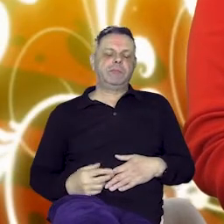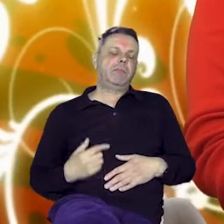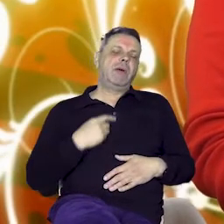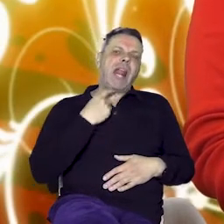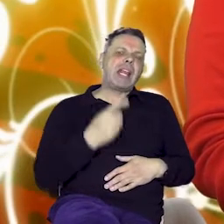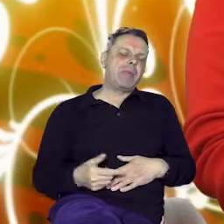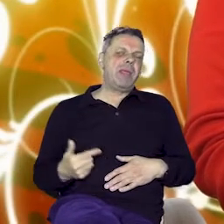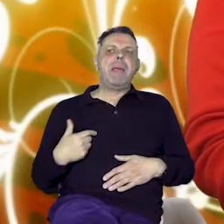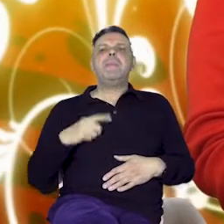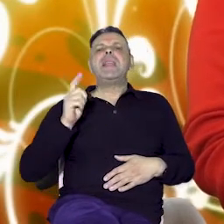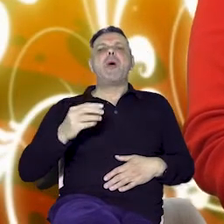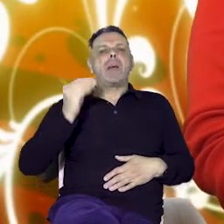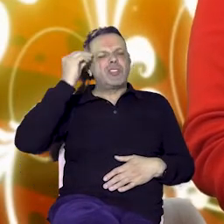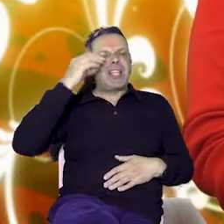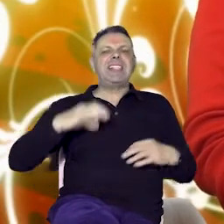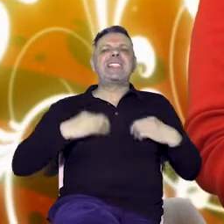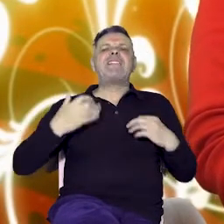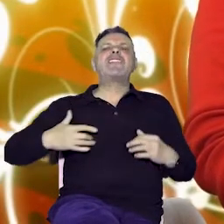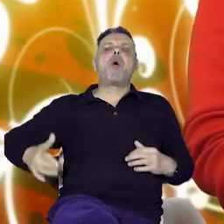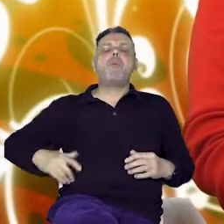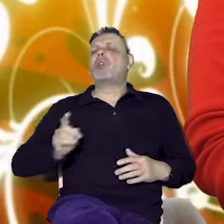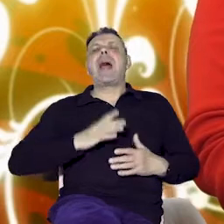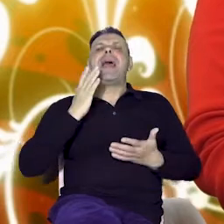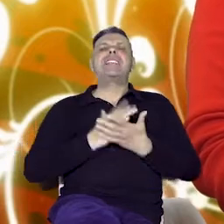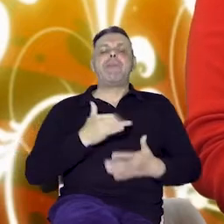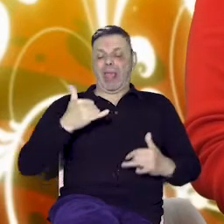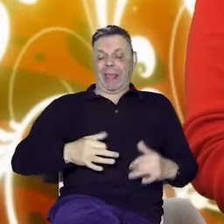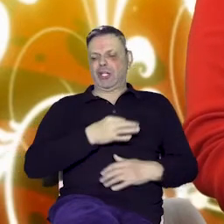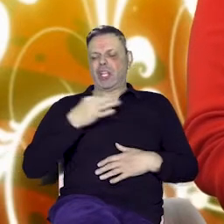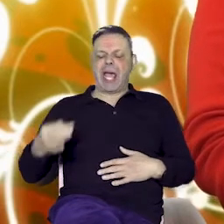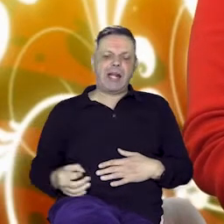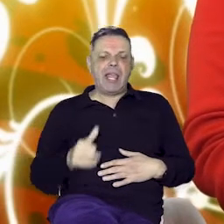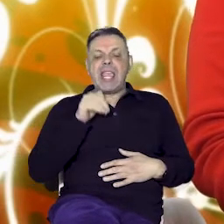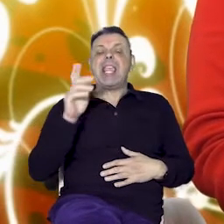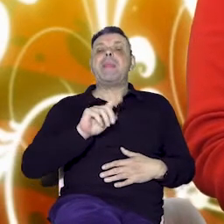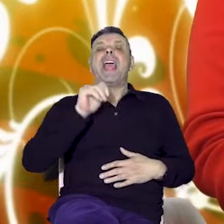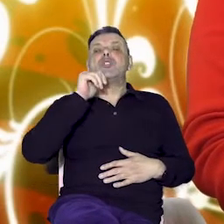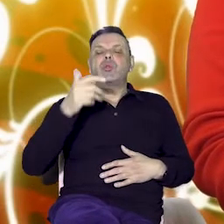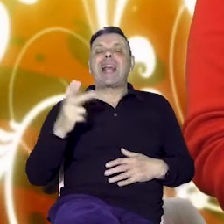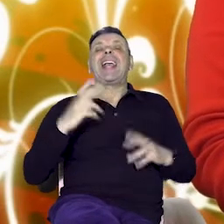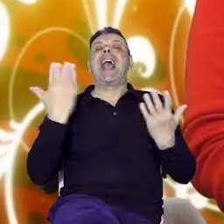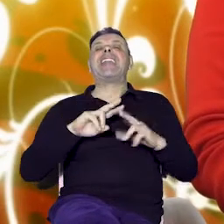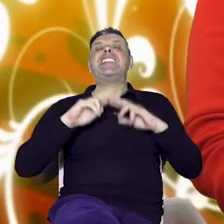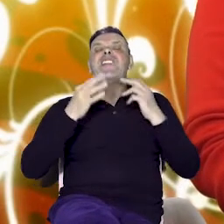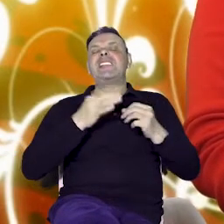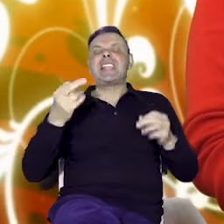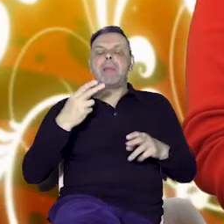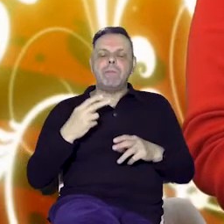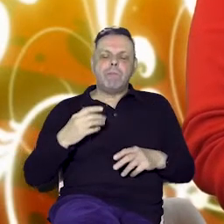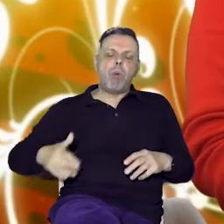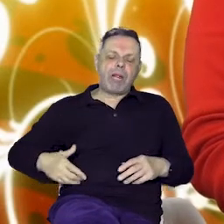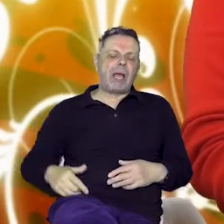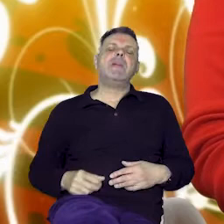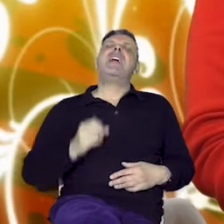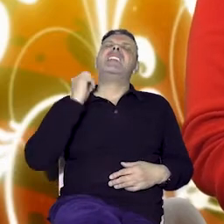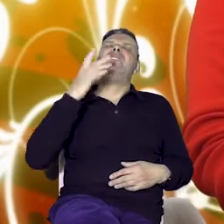se trebamo sjetiti zdravlja svojih bubrega ne samo na današnji dan i ne sutra kada je svjetski dan bubrega, nego svaki dan.